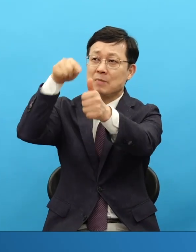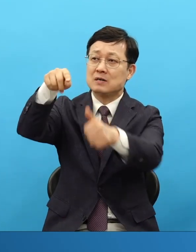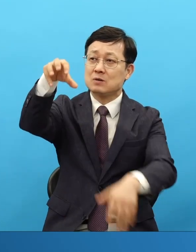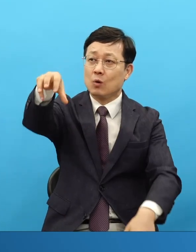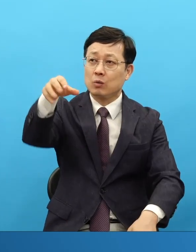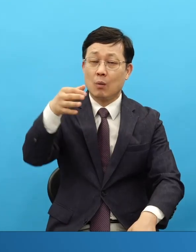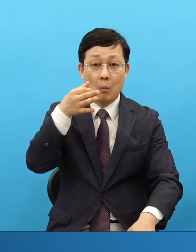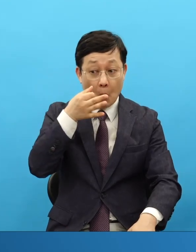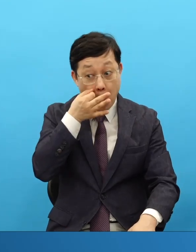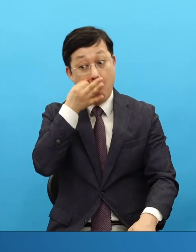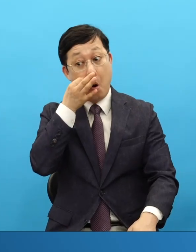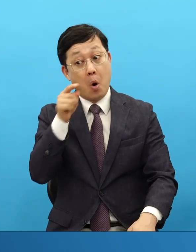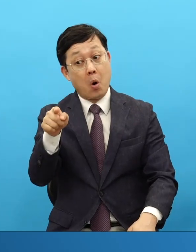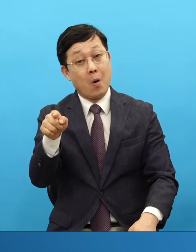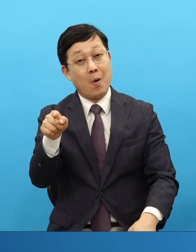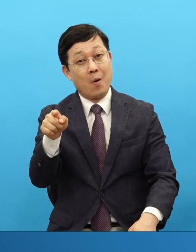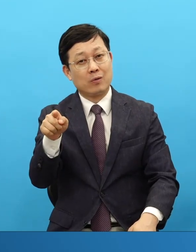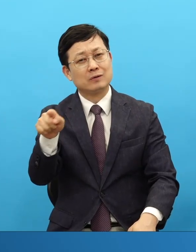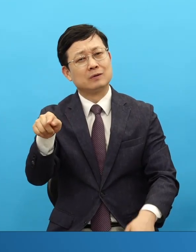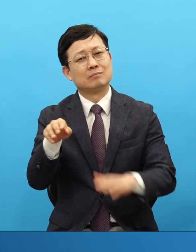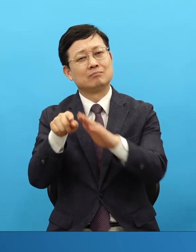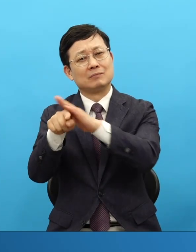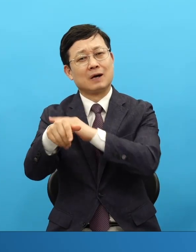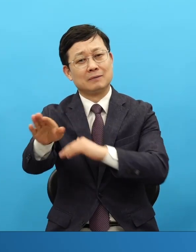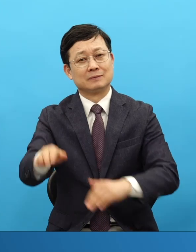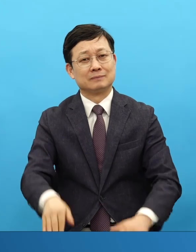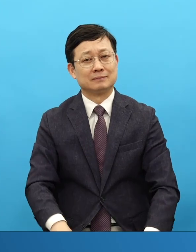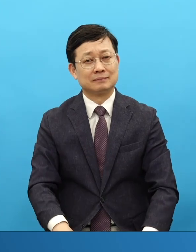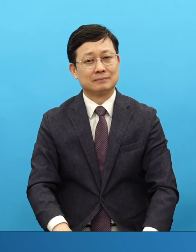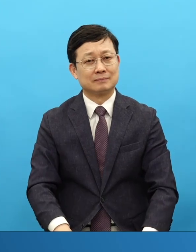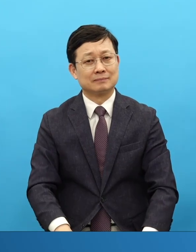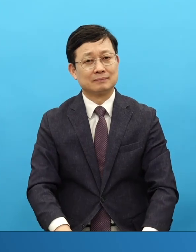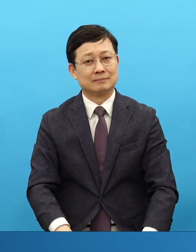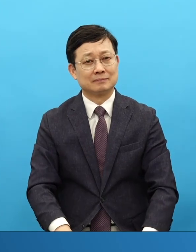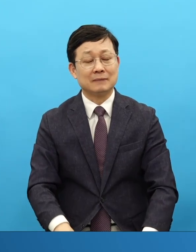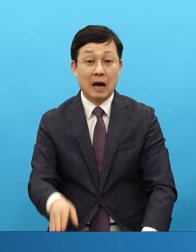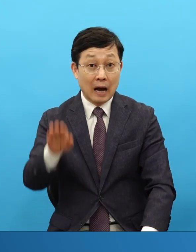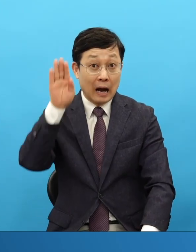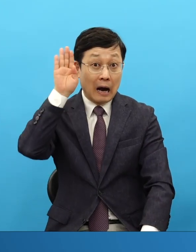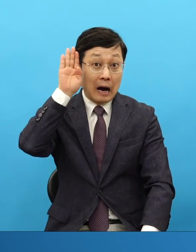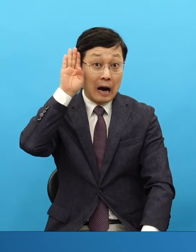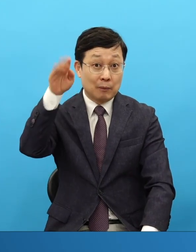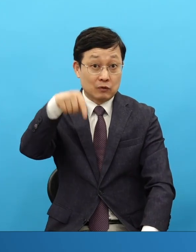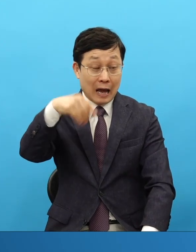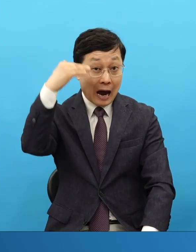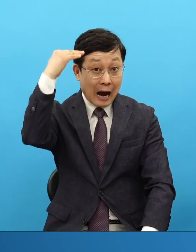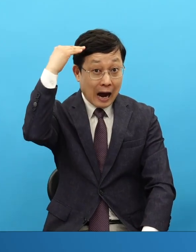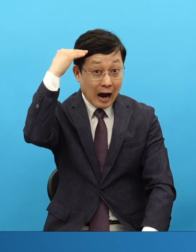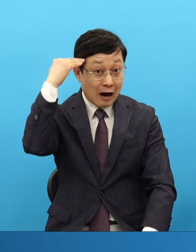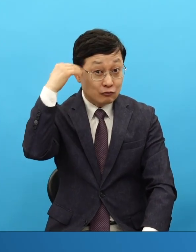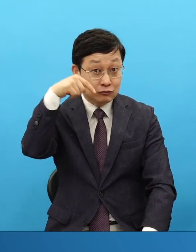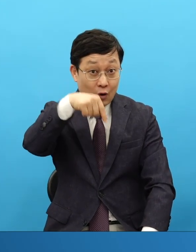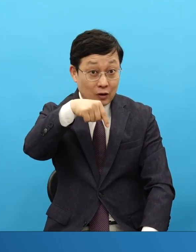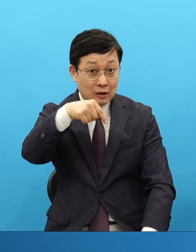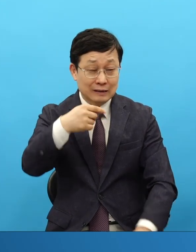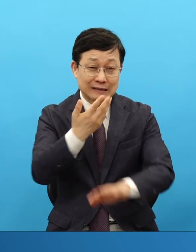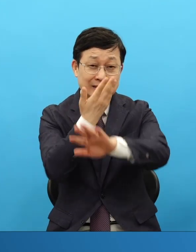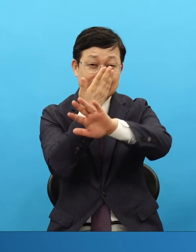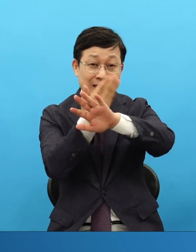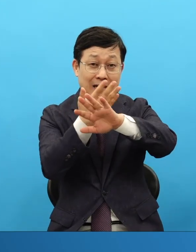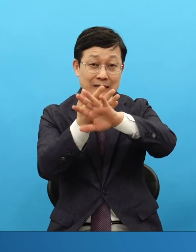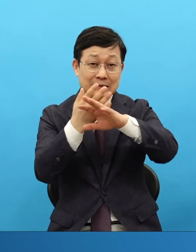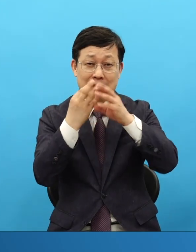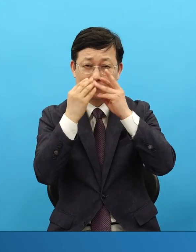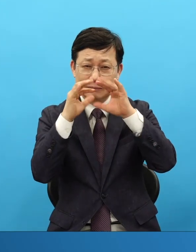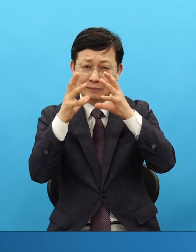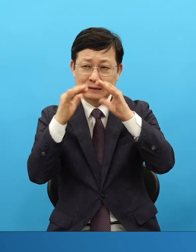이제 우리나라는 많은 다민족이 올 겁니다. And from now on, our country will have many multi-ethnics come. 인구가 줄고